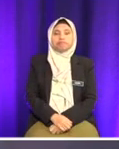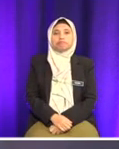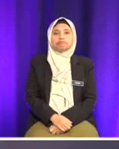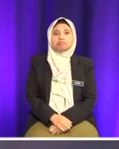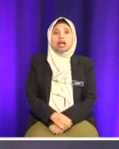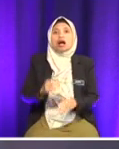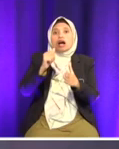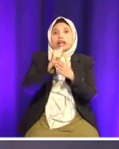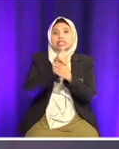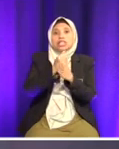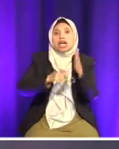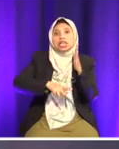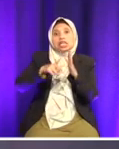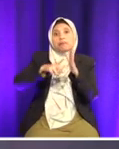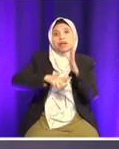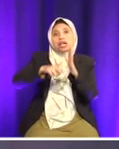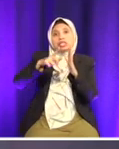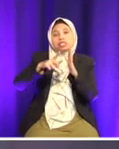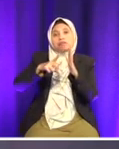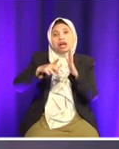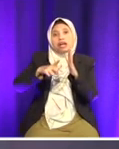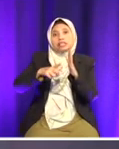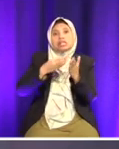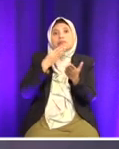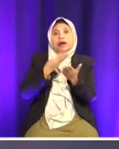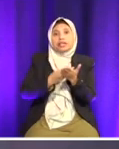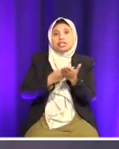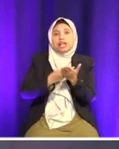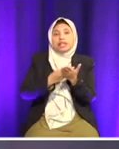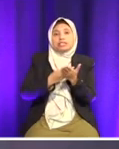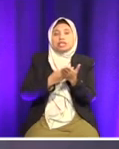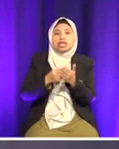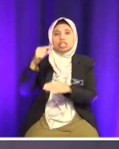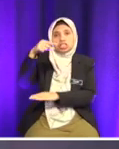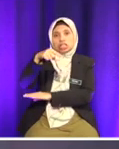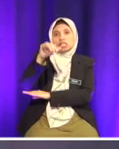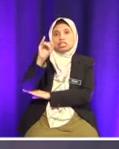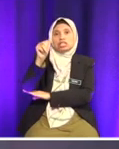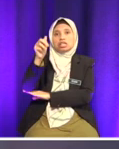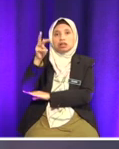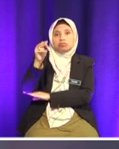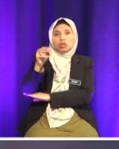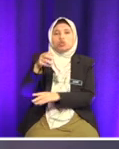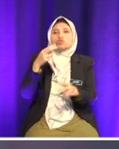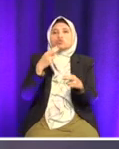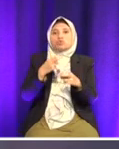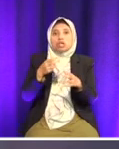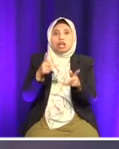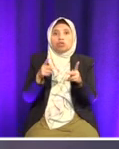antara kelebihan-kelebihan qiyamul lain ya Kelebihan kalau kita kalau bangun pagi itu pun